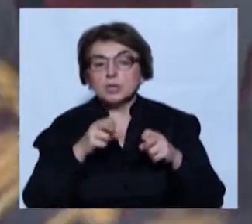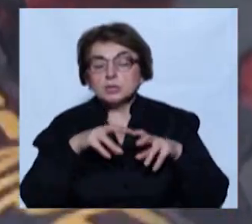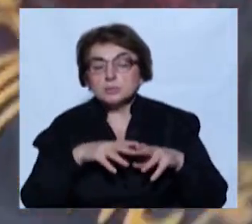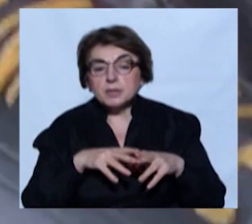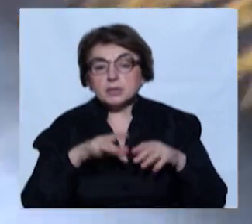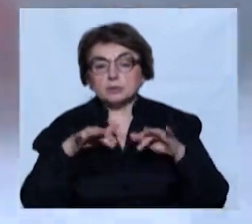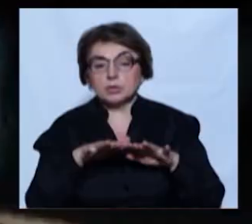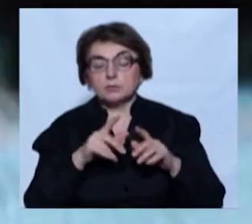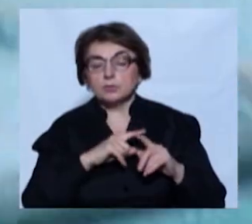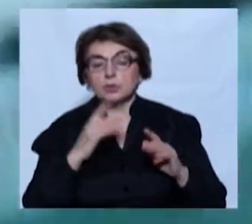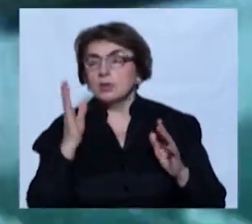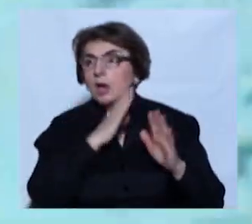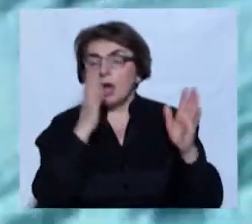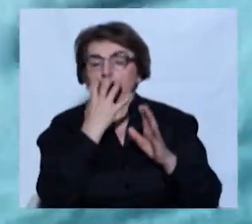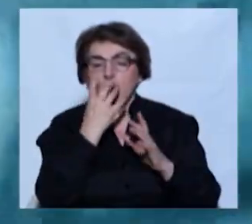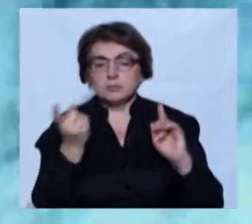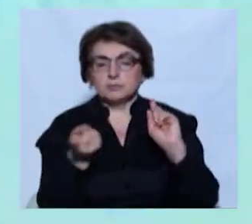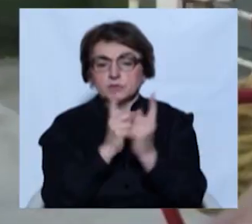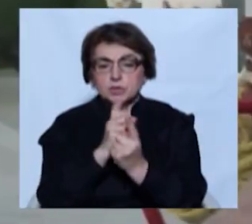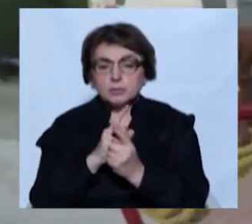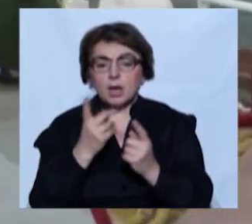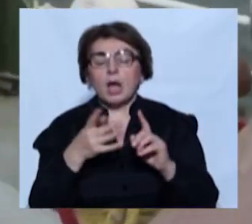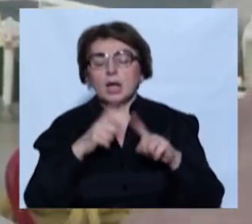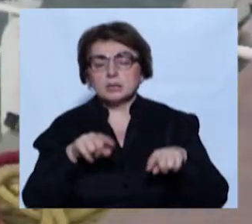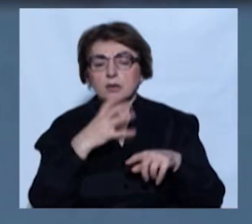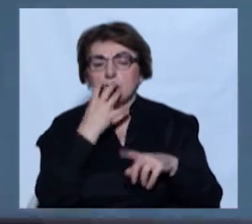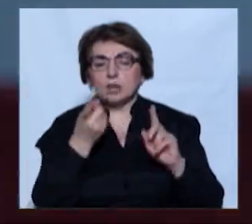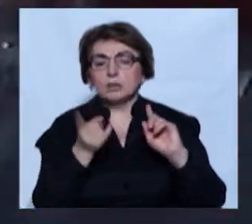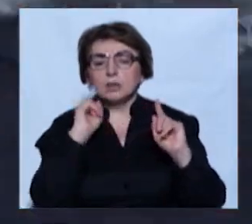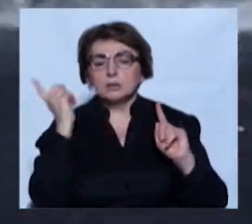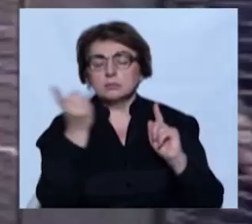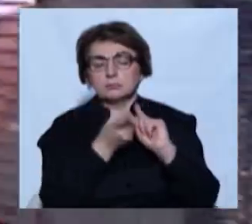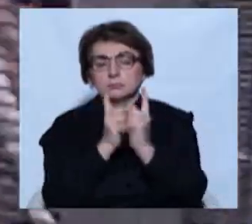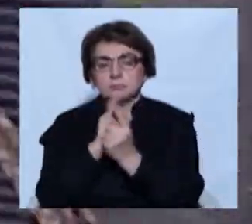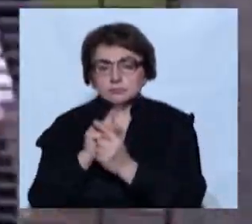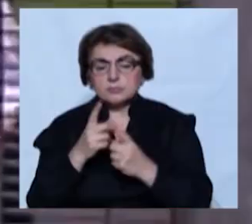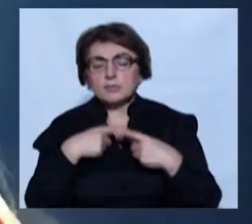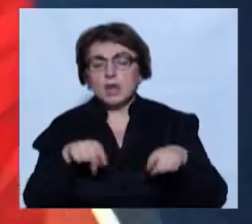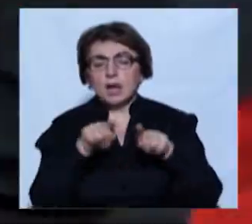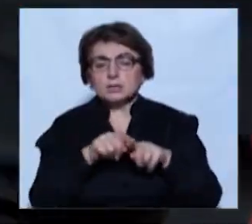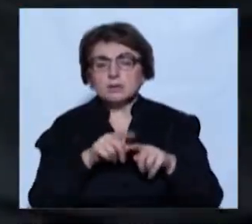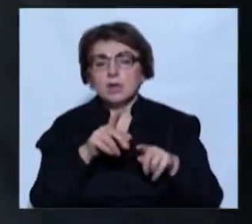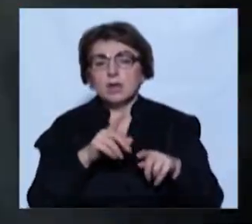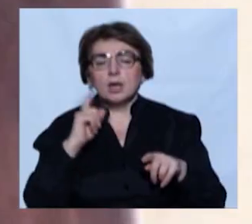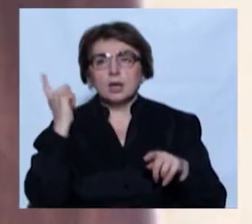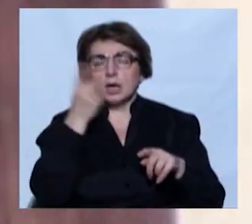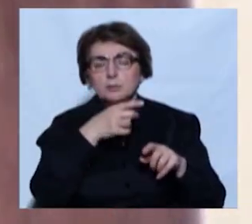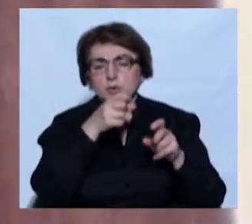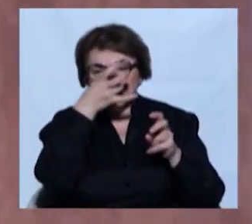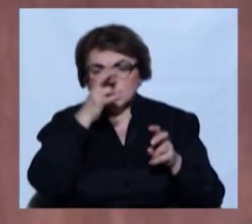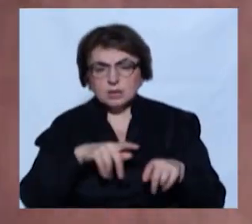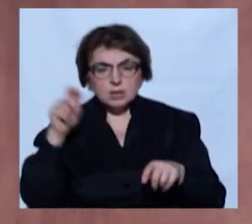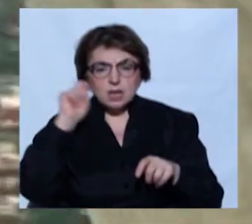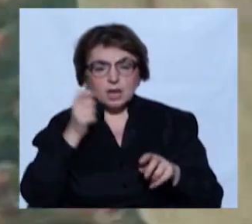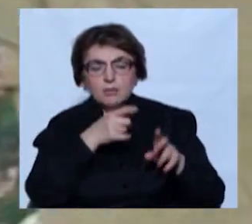არის კლიმატის ცვლილება და კლიმატის დაცვა, რა თქმა უნდა გარემოს ტოქსიკური და ბირთვული ნარჩენებით